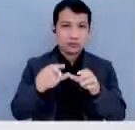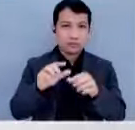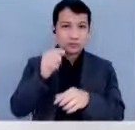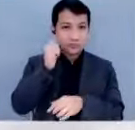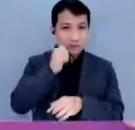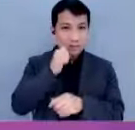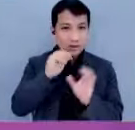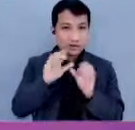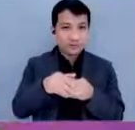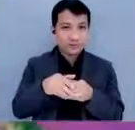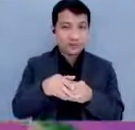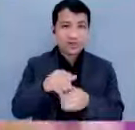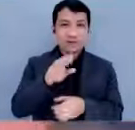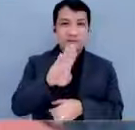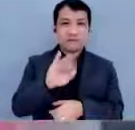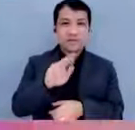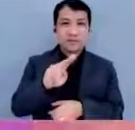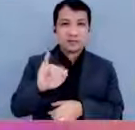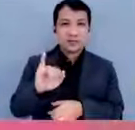video.